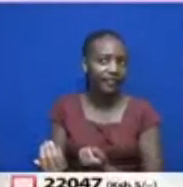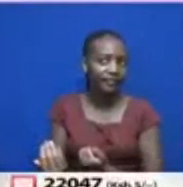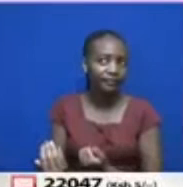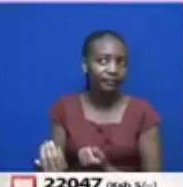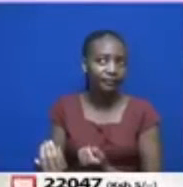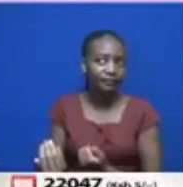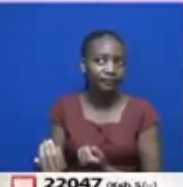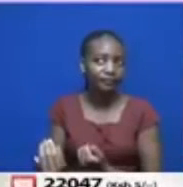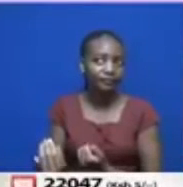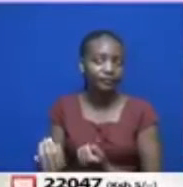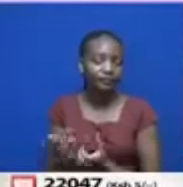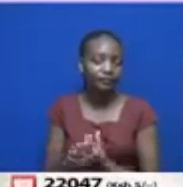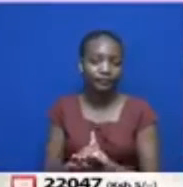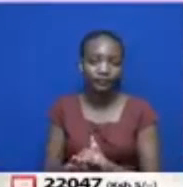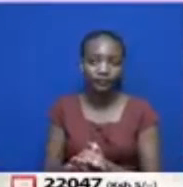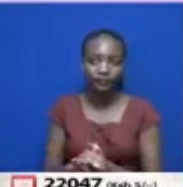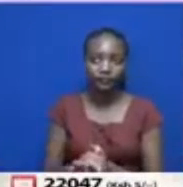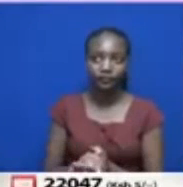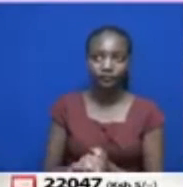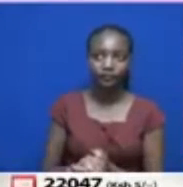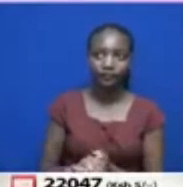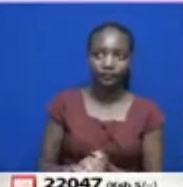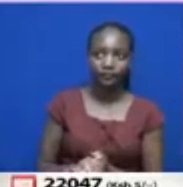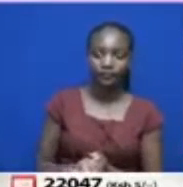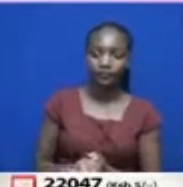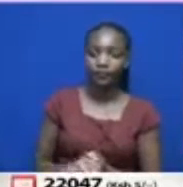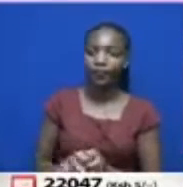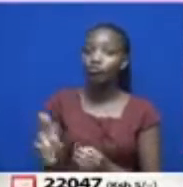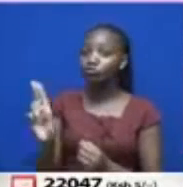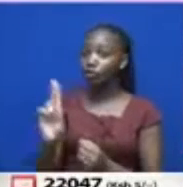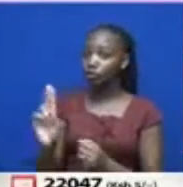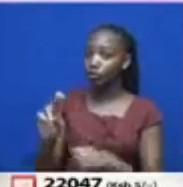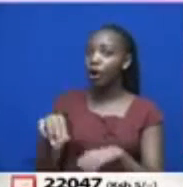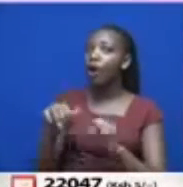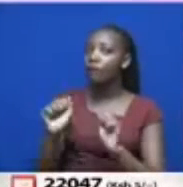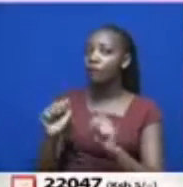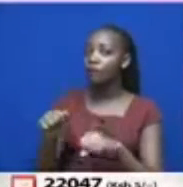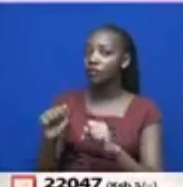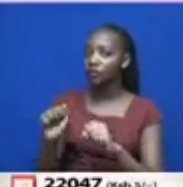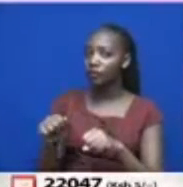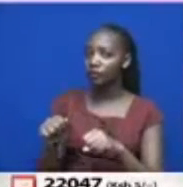Mungu akimjalia uzima, mm-hmm, kidogo ataweza